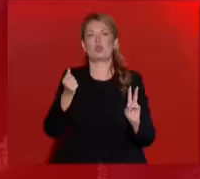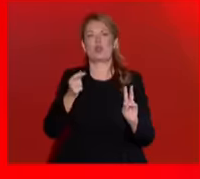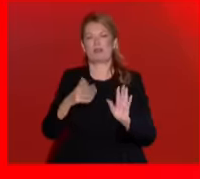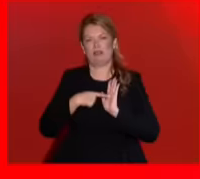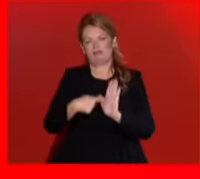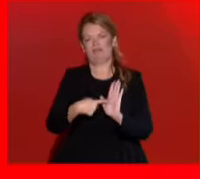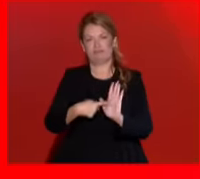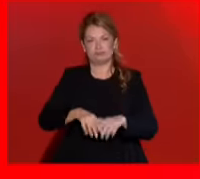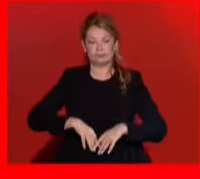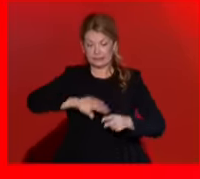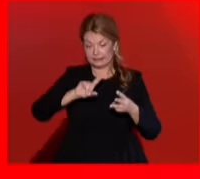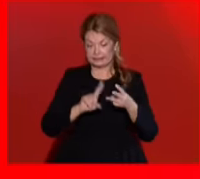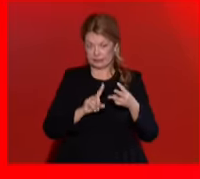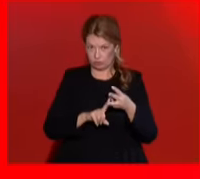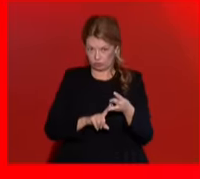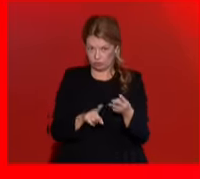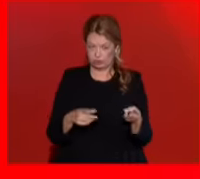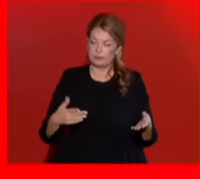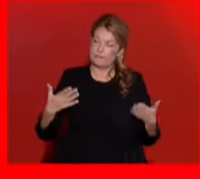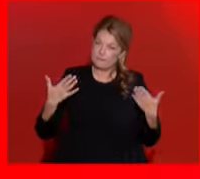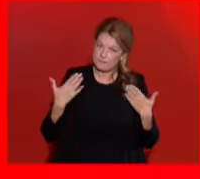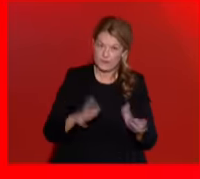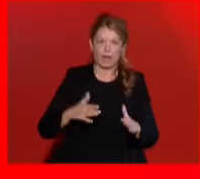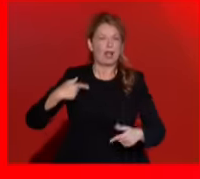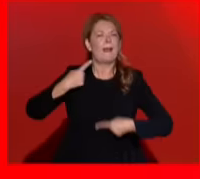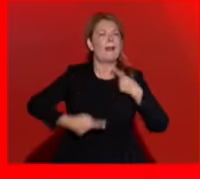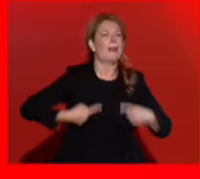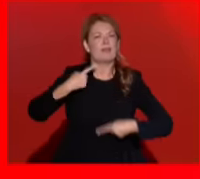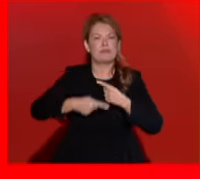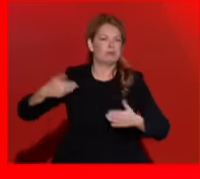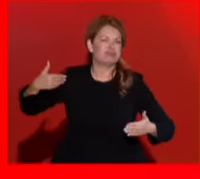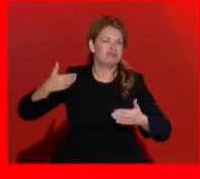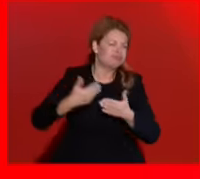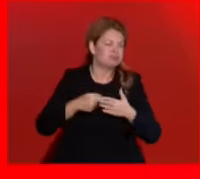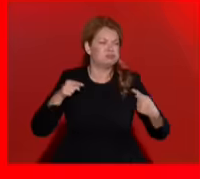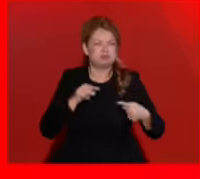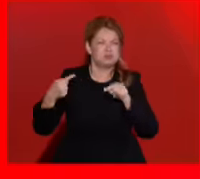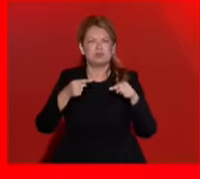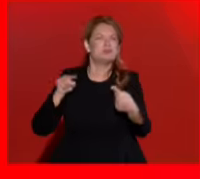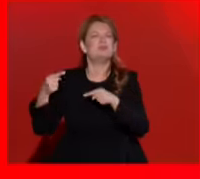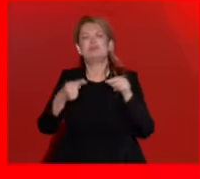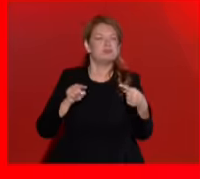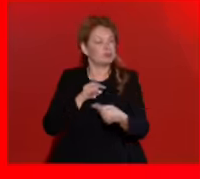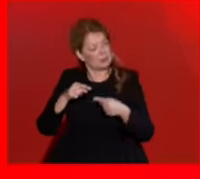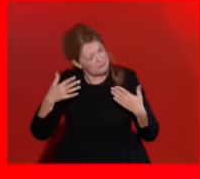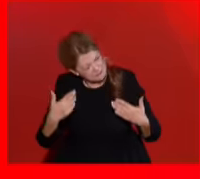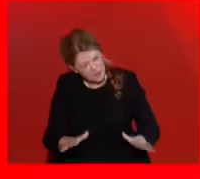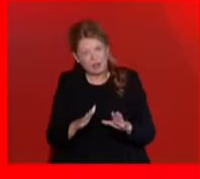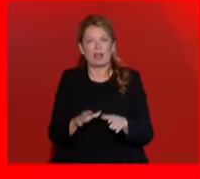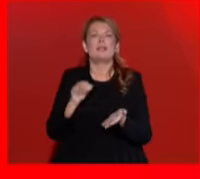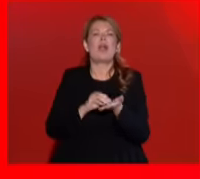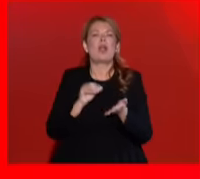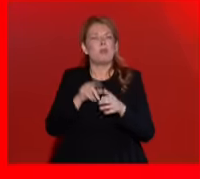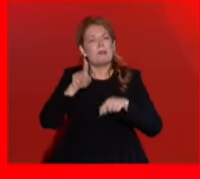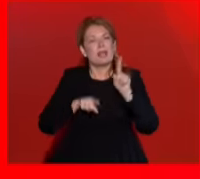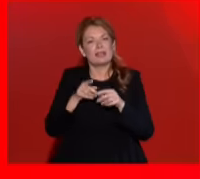Σημείο τρίτο. Έχουμε ζήσει πολλές και μεγάλες συγκρούσεις. Ακόμα και όταν χώριζαν οι δρόμοι